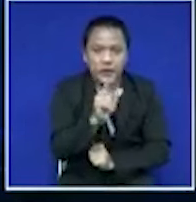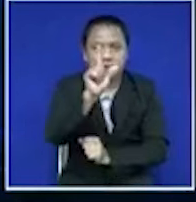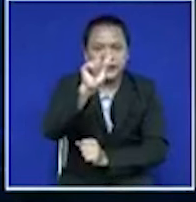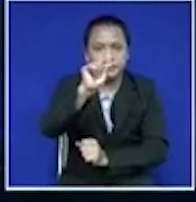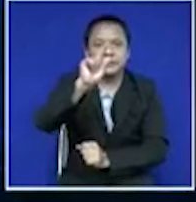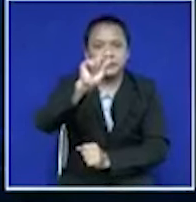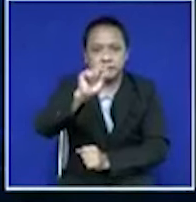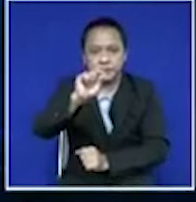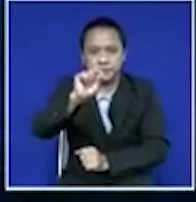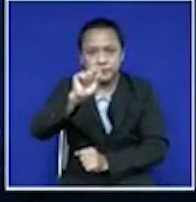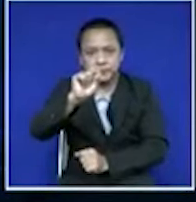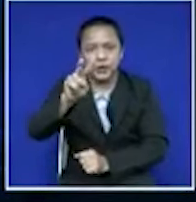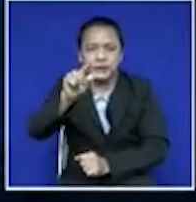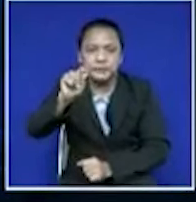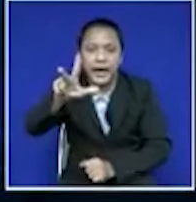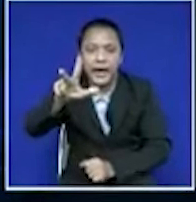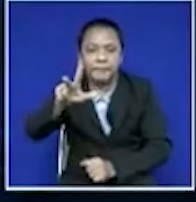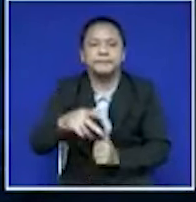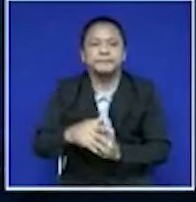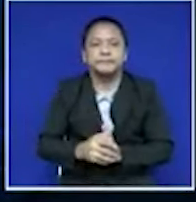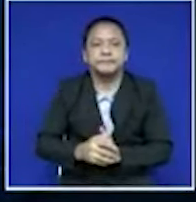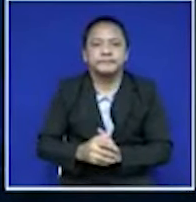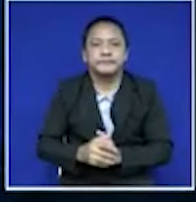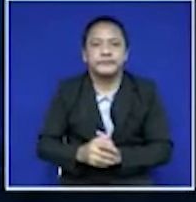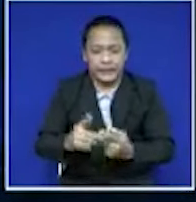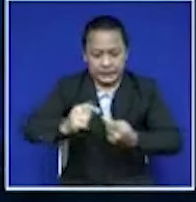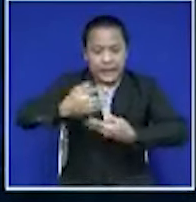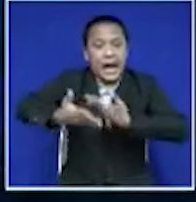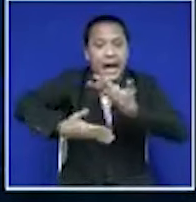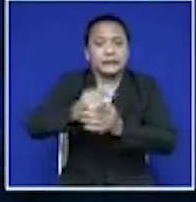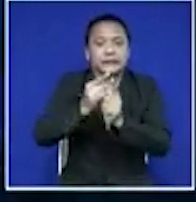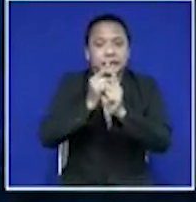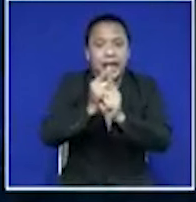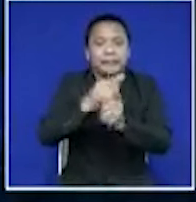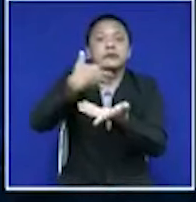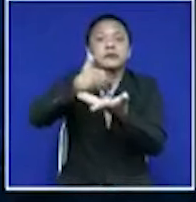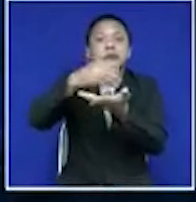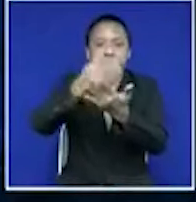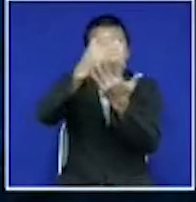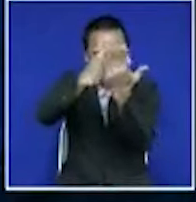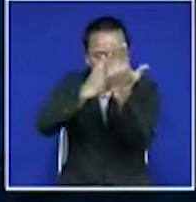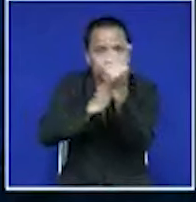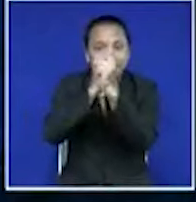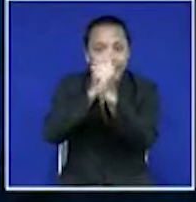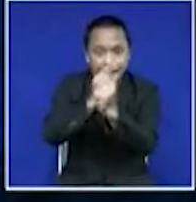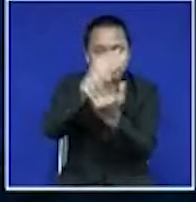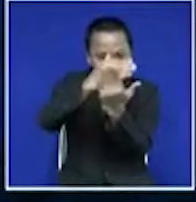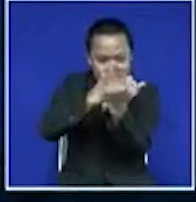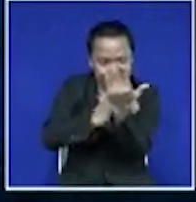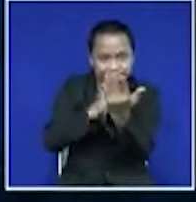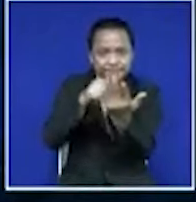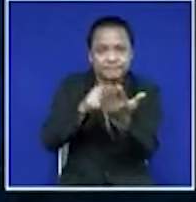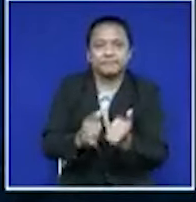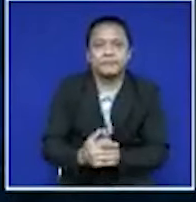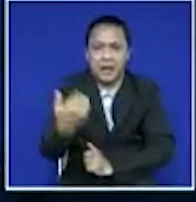20 22 23นะครับที่ตลาดตามที่ได้อยู่ในลิสต์นี้นะครับแล้วก็